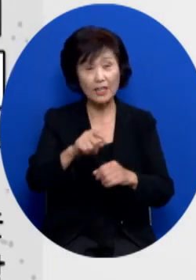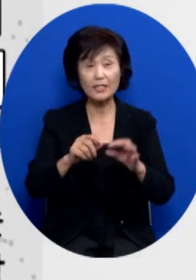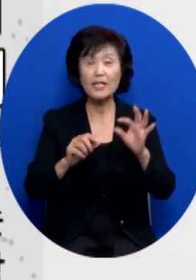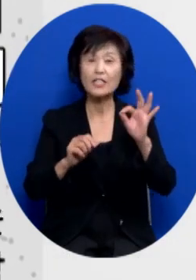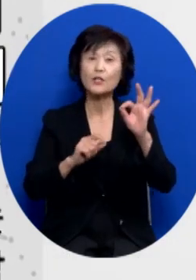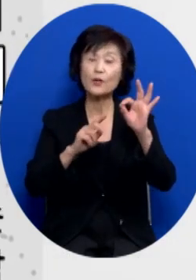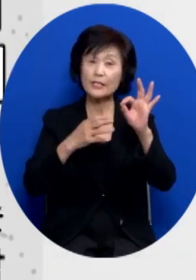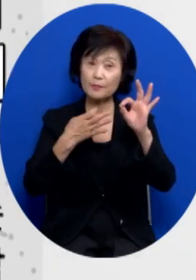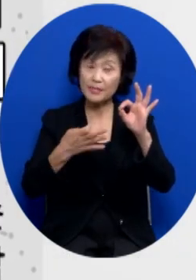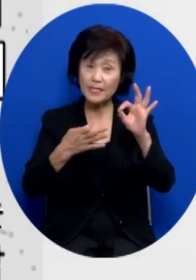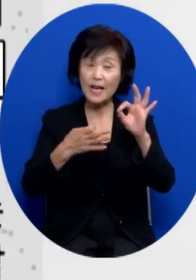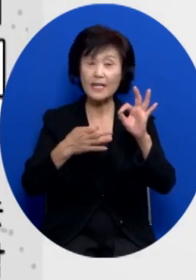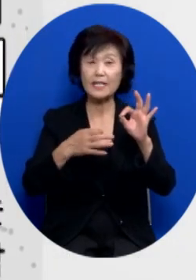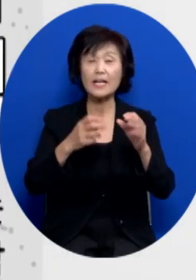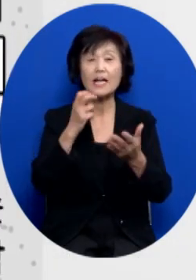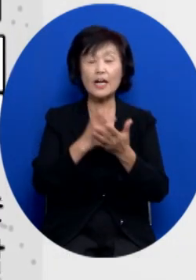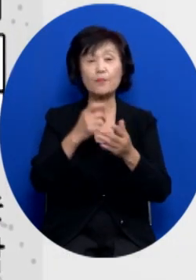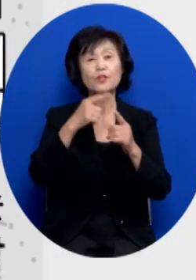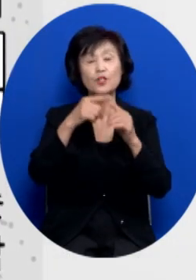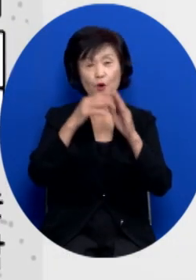14일 공덕 감리교회에서 열립니다